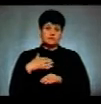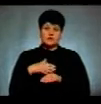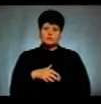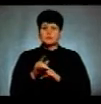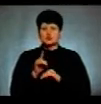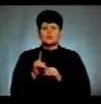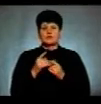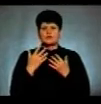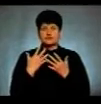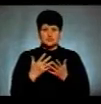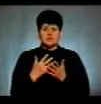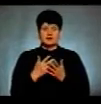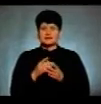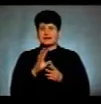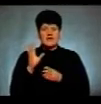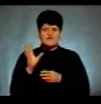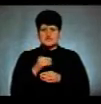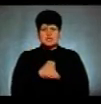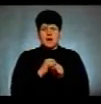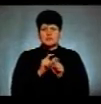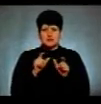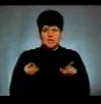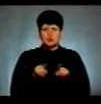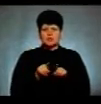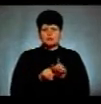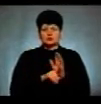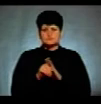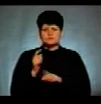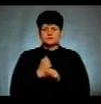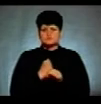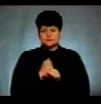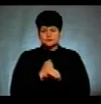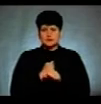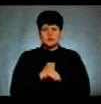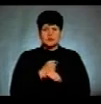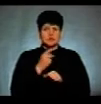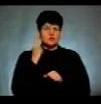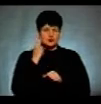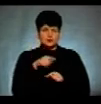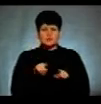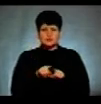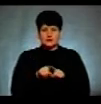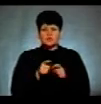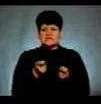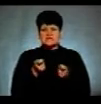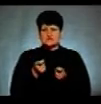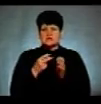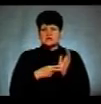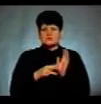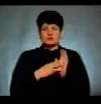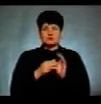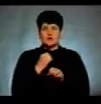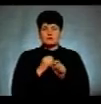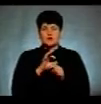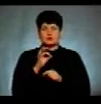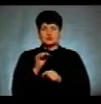що вже з сюжетів про те, що не всі аптеки одночасно запрацювали. І в сюжеті ми чули також завідуюча 78-ї аптеки